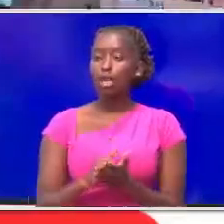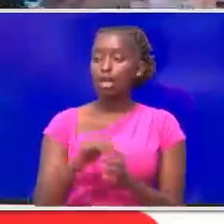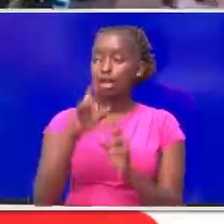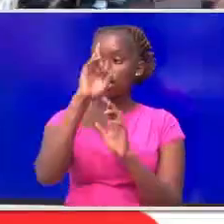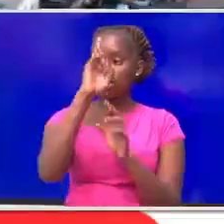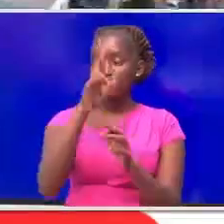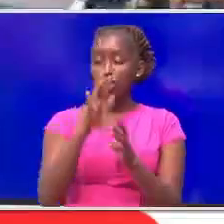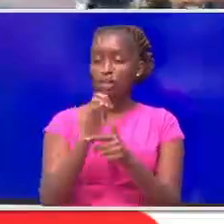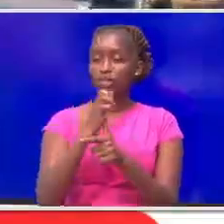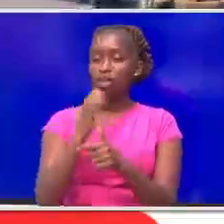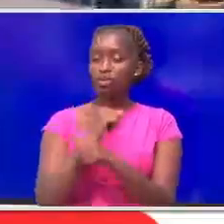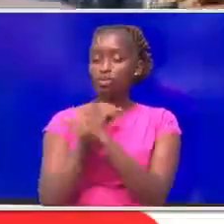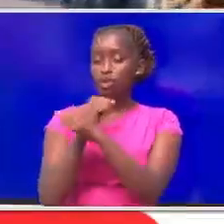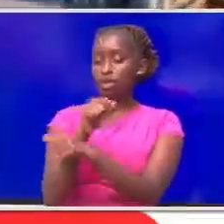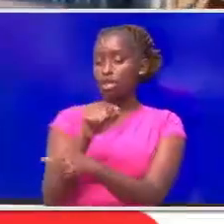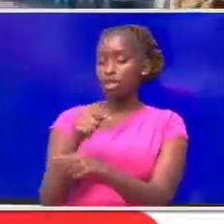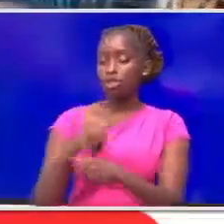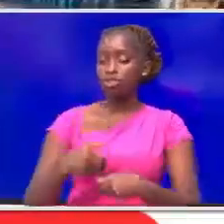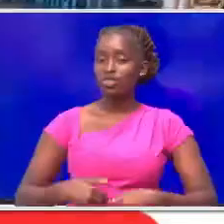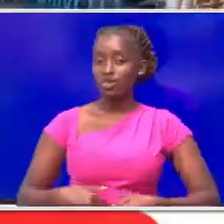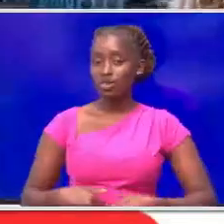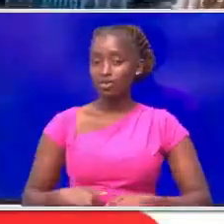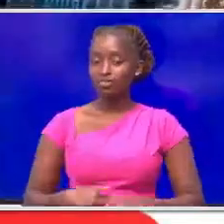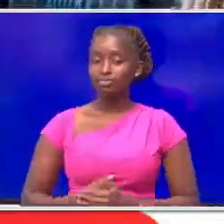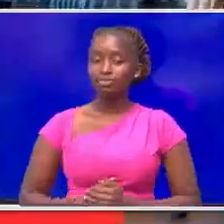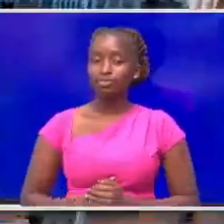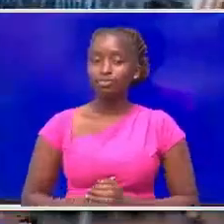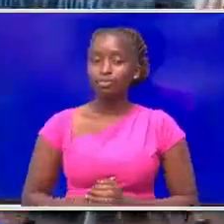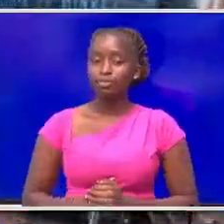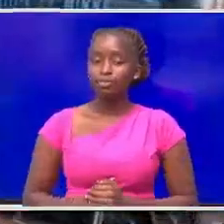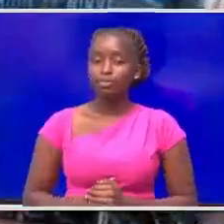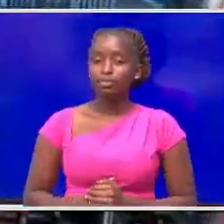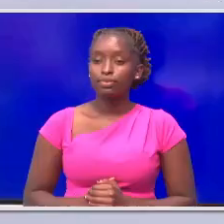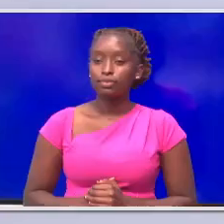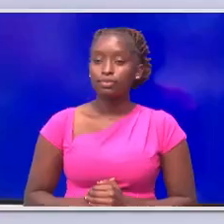kuwalinda wazee hao. Vera Alberta, TV47.